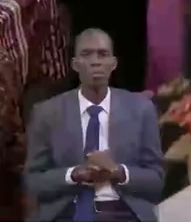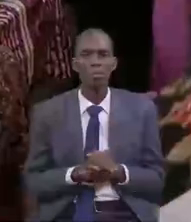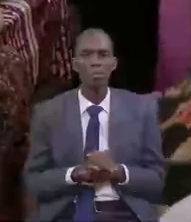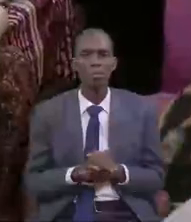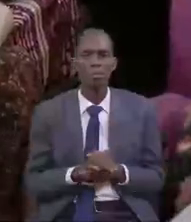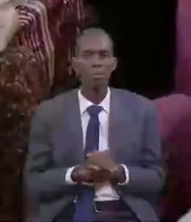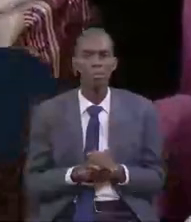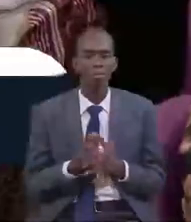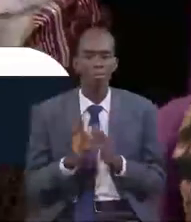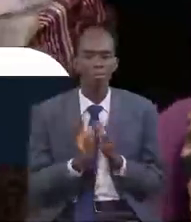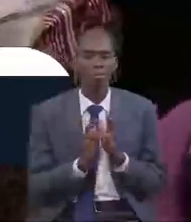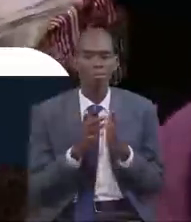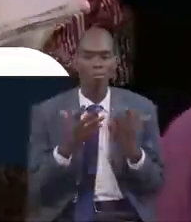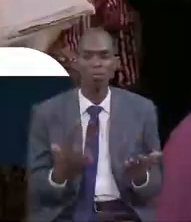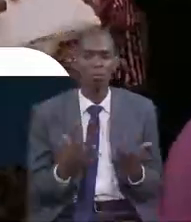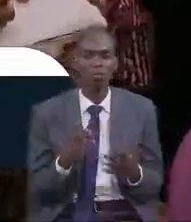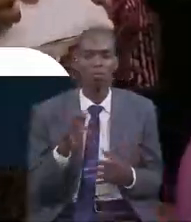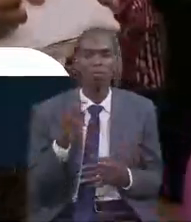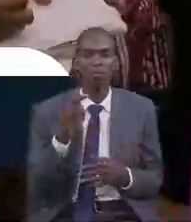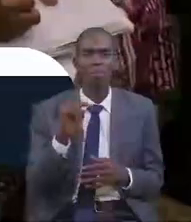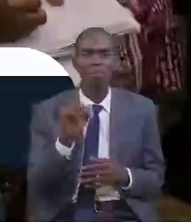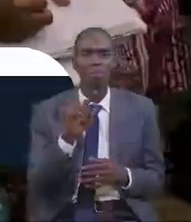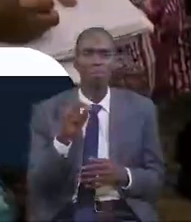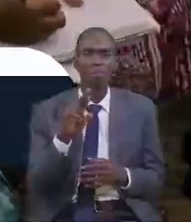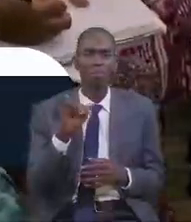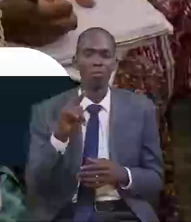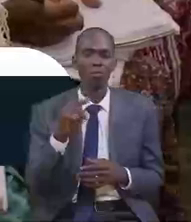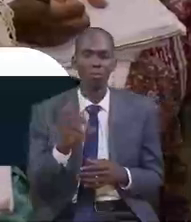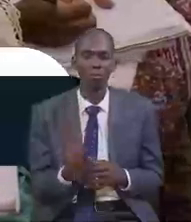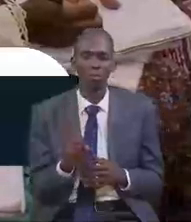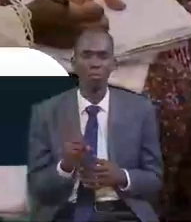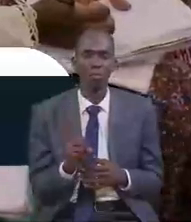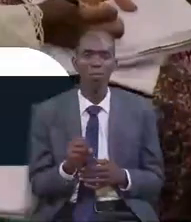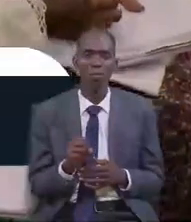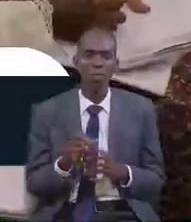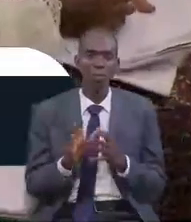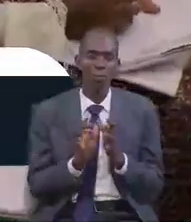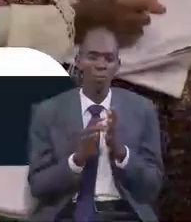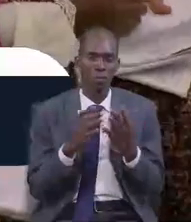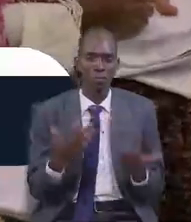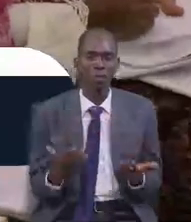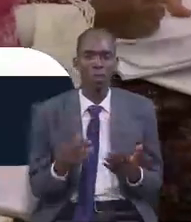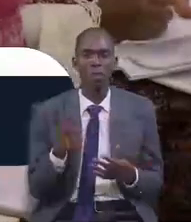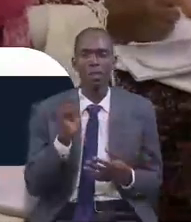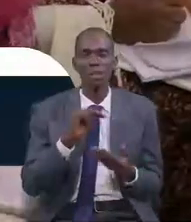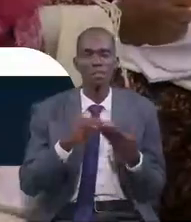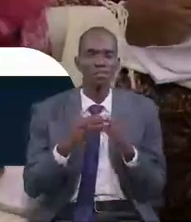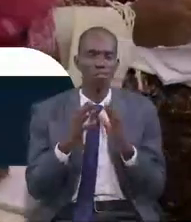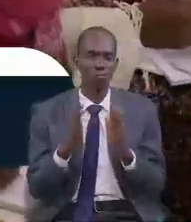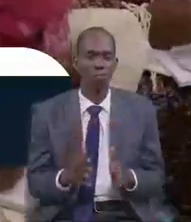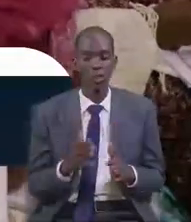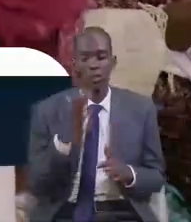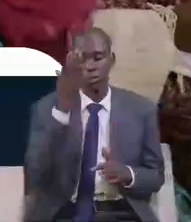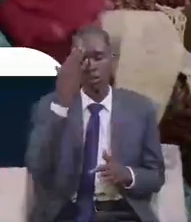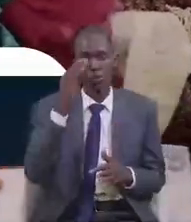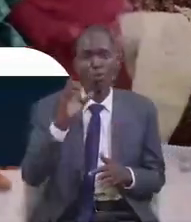Nazaréens scripturaires. Les Nazaréens scripturaires. Ouais, Samson et fut